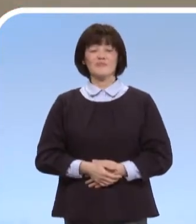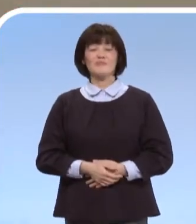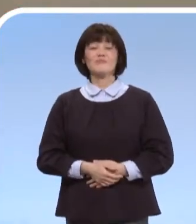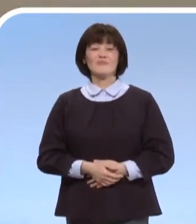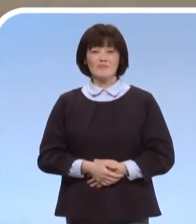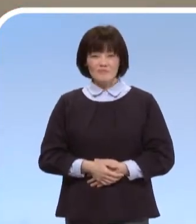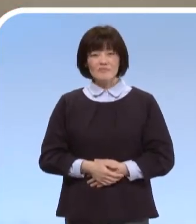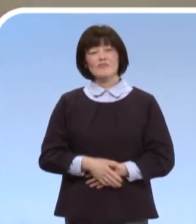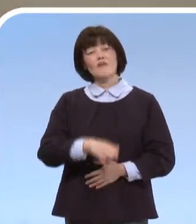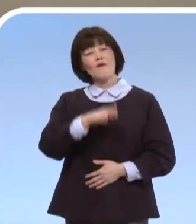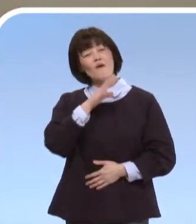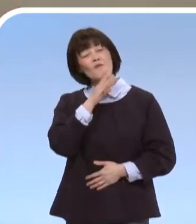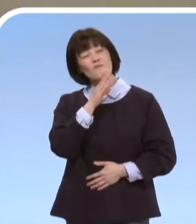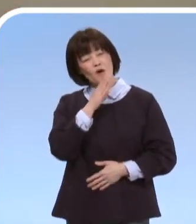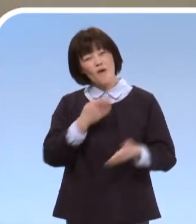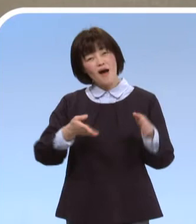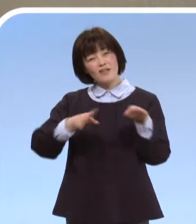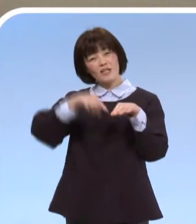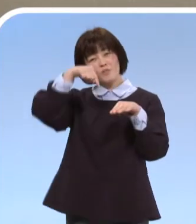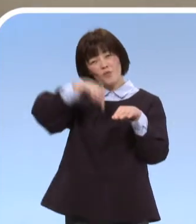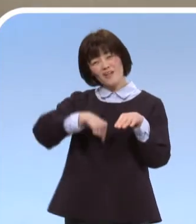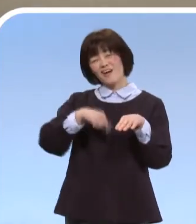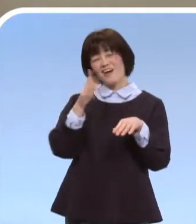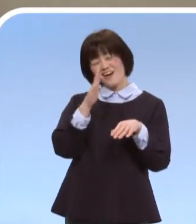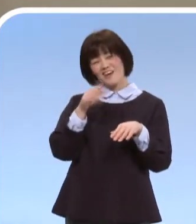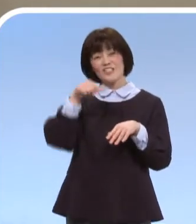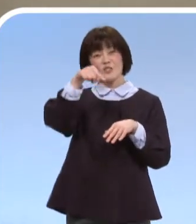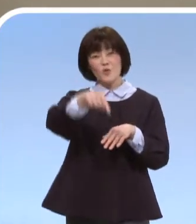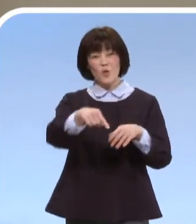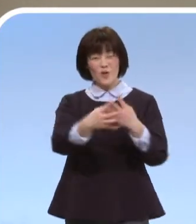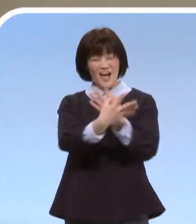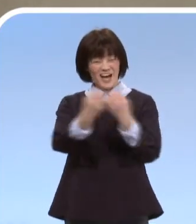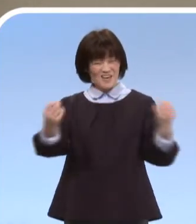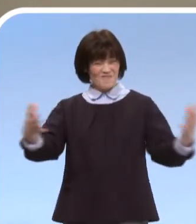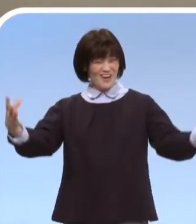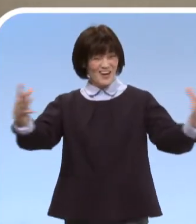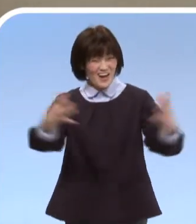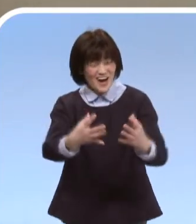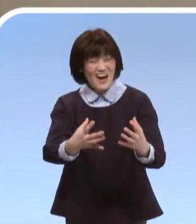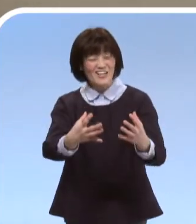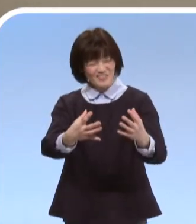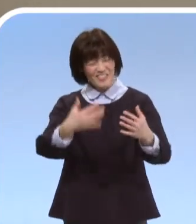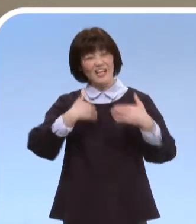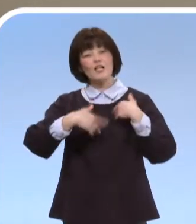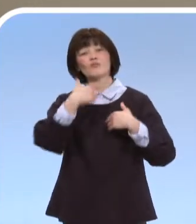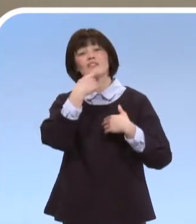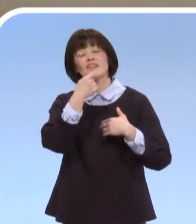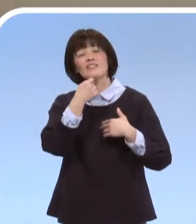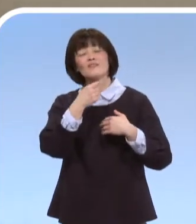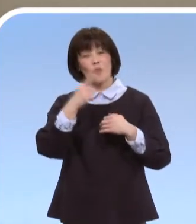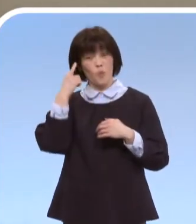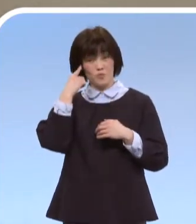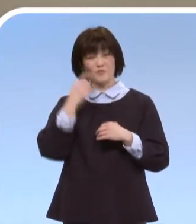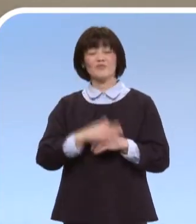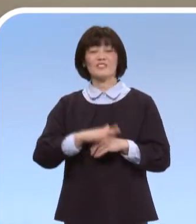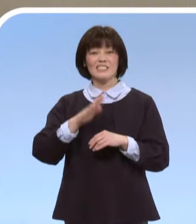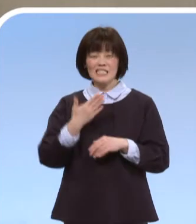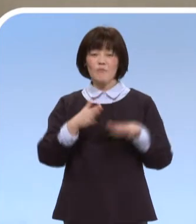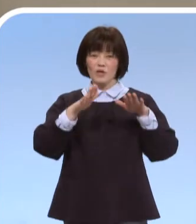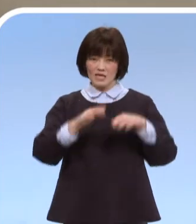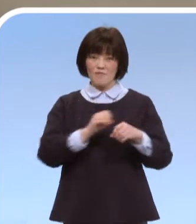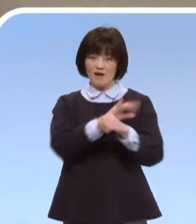本当はね、野外でもっとたくさんの方々がね、集まる形でやってたんですけれども、コロナの中でも続けたいということで、キャラバンで